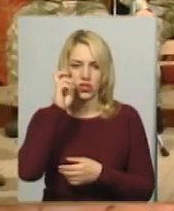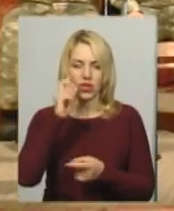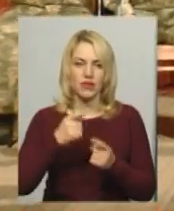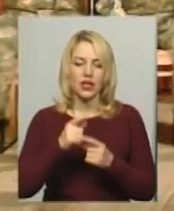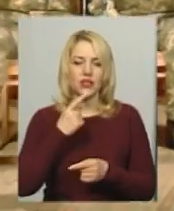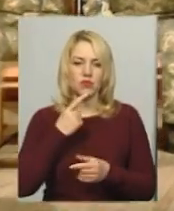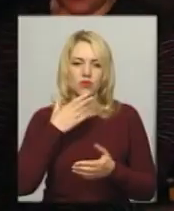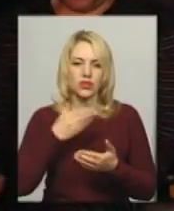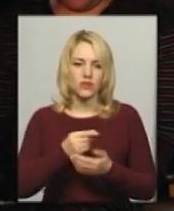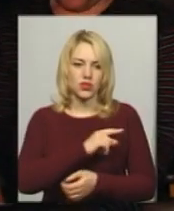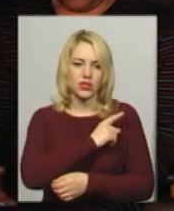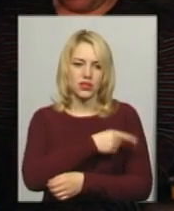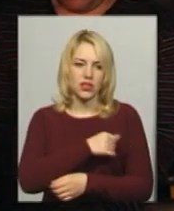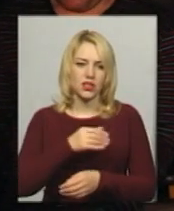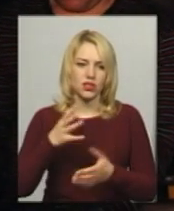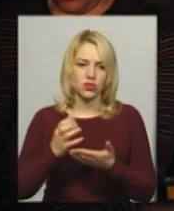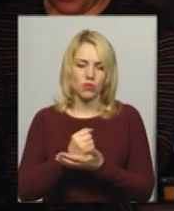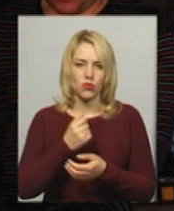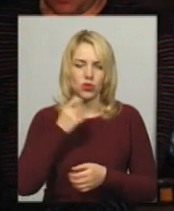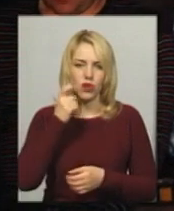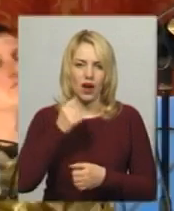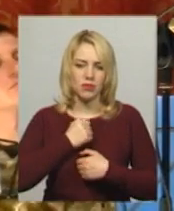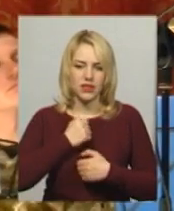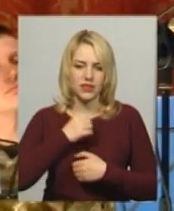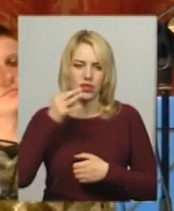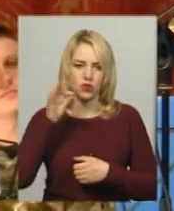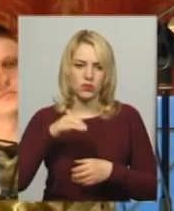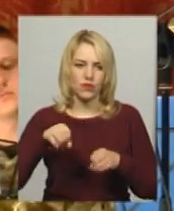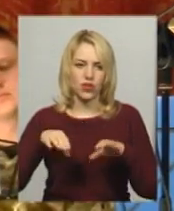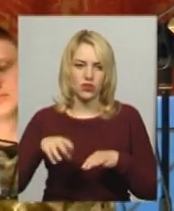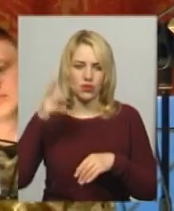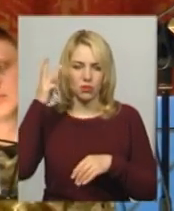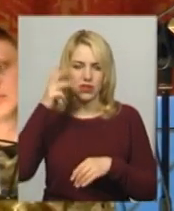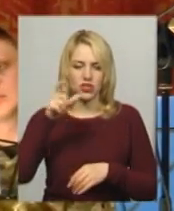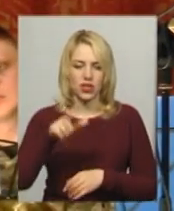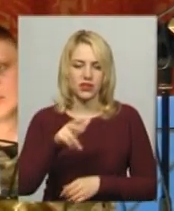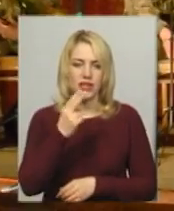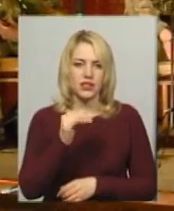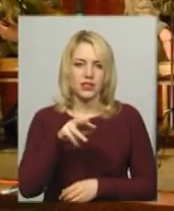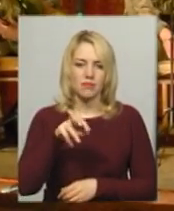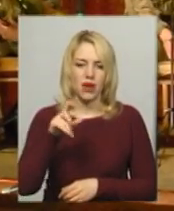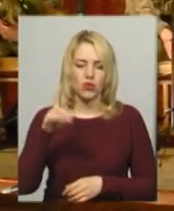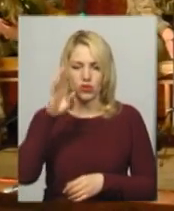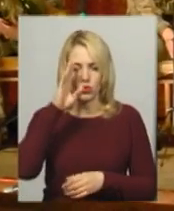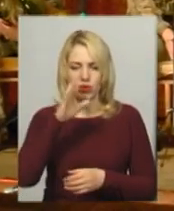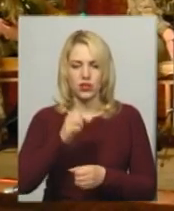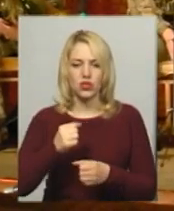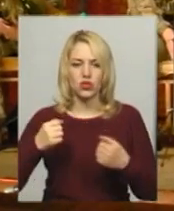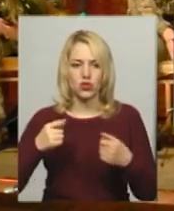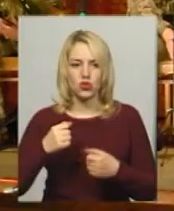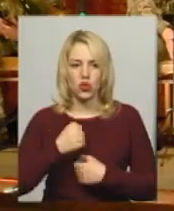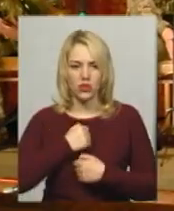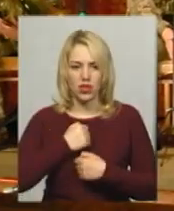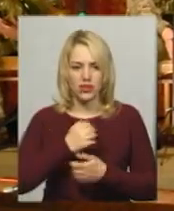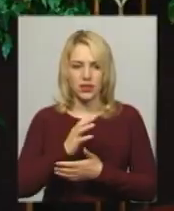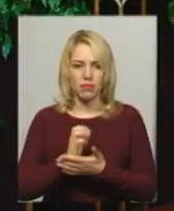та реалізувати здобутий армійський досвід вирішив хмельничанин Михайло Цимбалюк. Він солдат запасу, голова Ради резервістів бригади територіальної